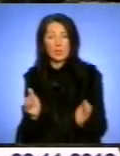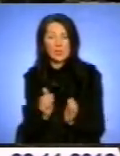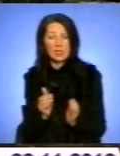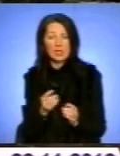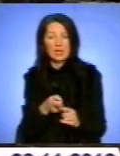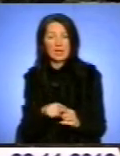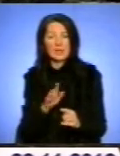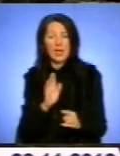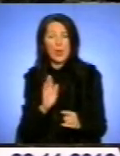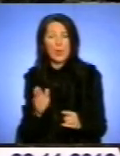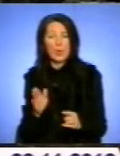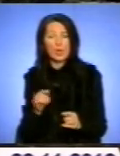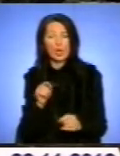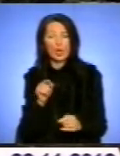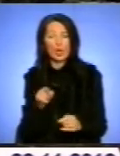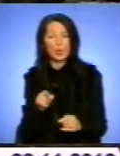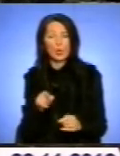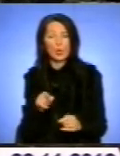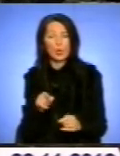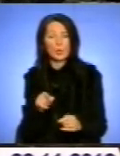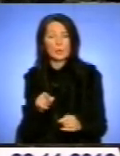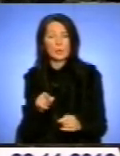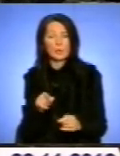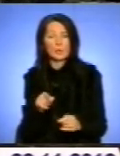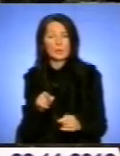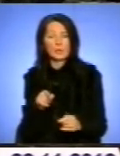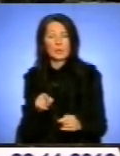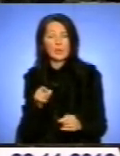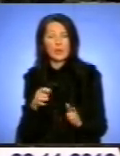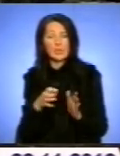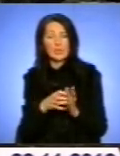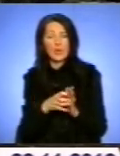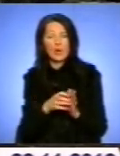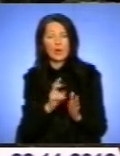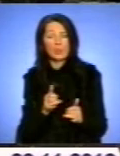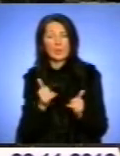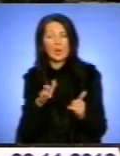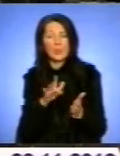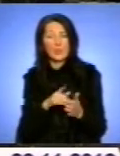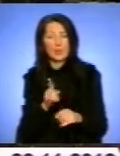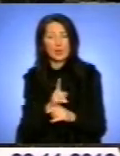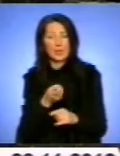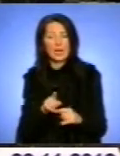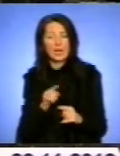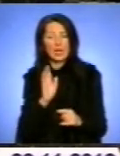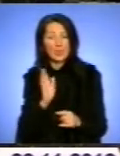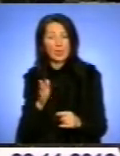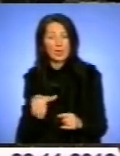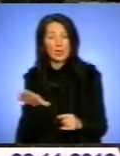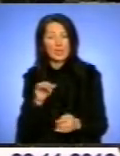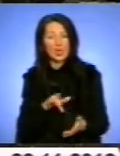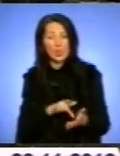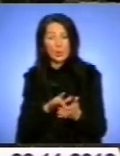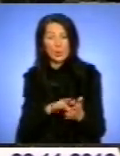буде тою тим знаком тут в місті Тернополі, який буде всі туристи,